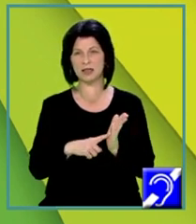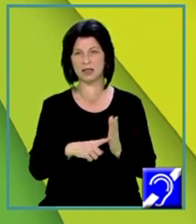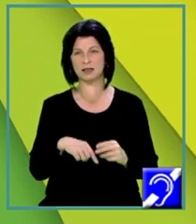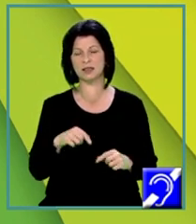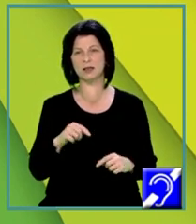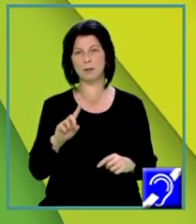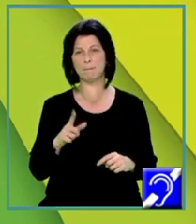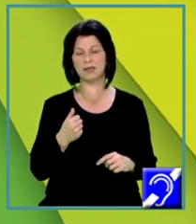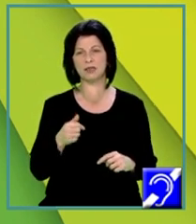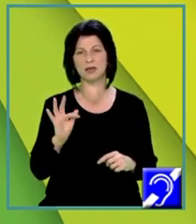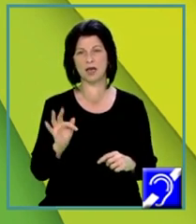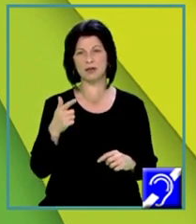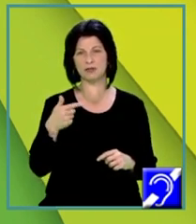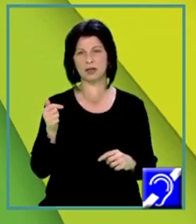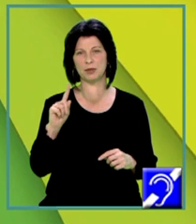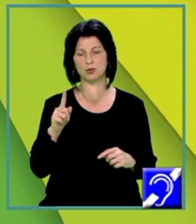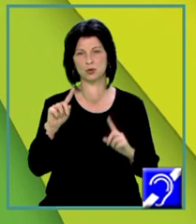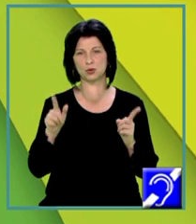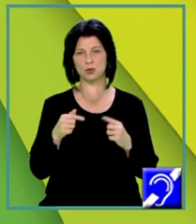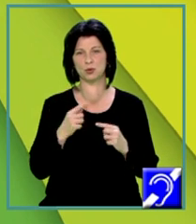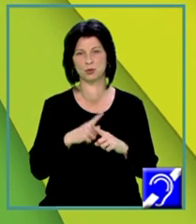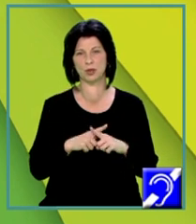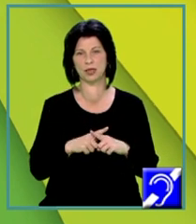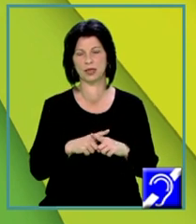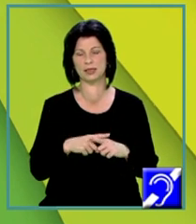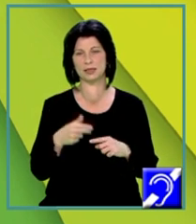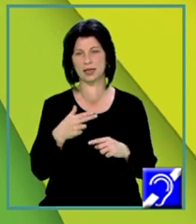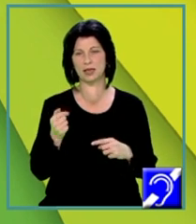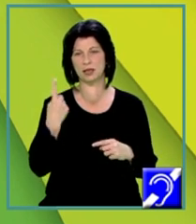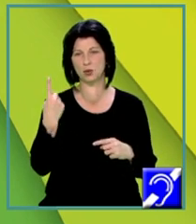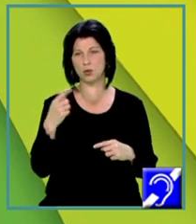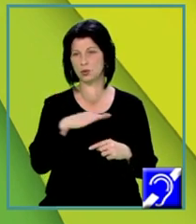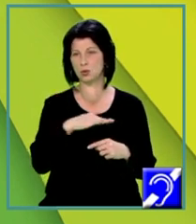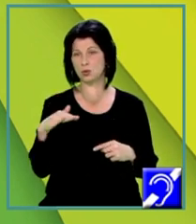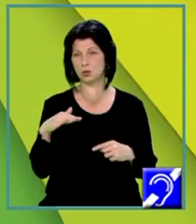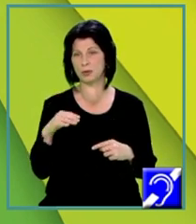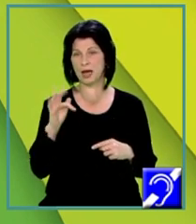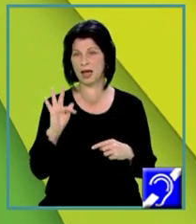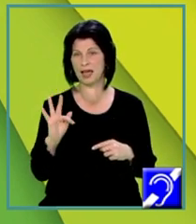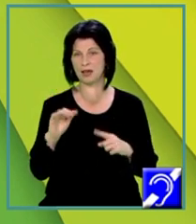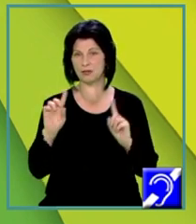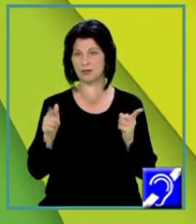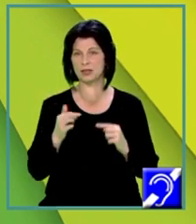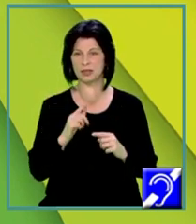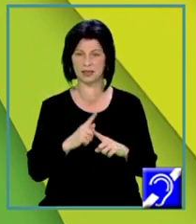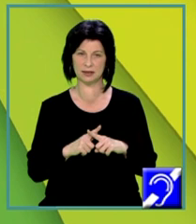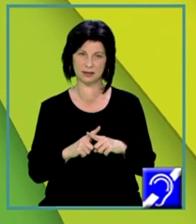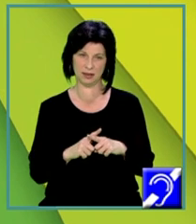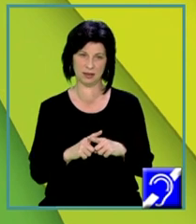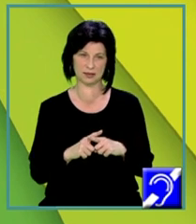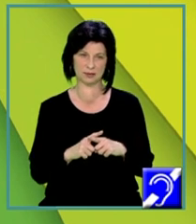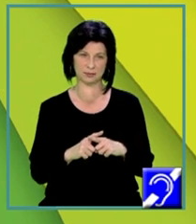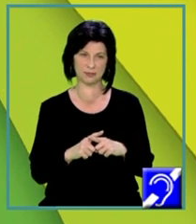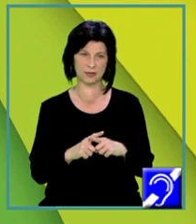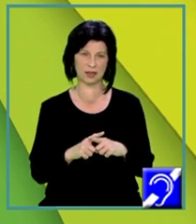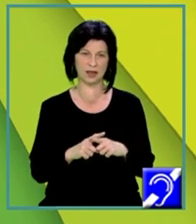if la minus 1 de aici înseamnă produsul numerelor f de x ori nu px Adică egal cu unu sau egale cu funcția f de x element neutru al